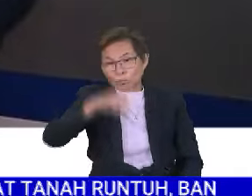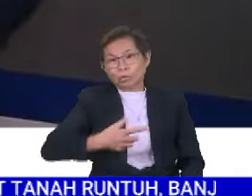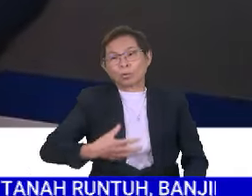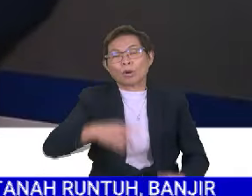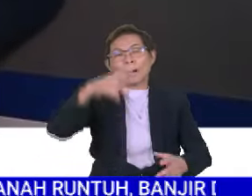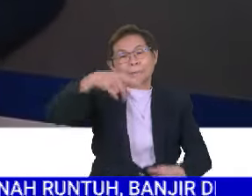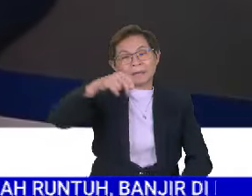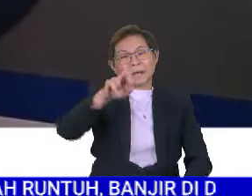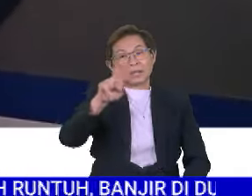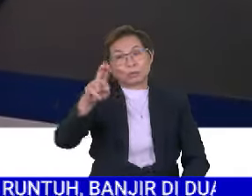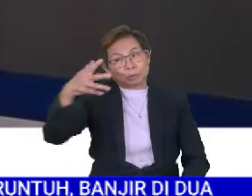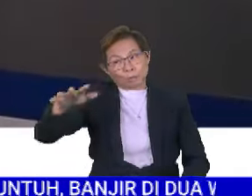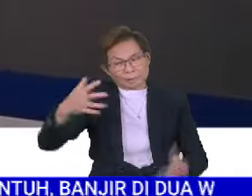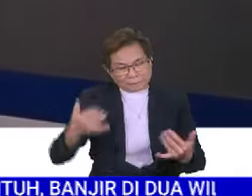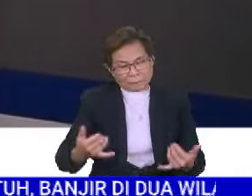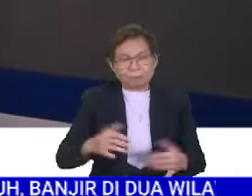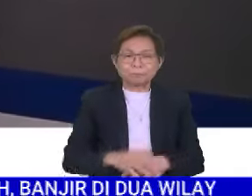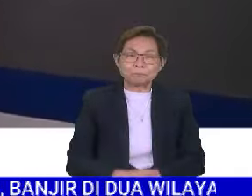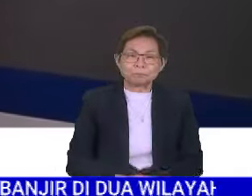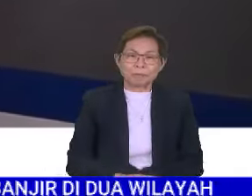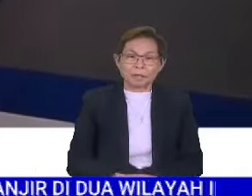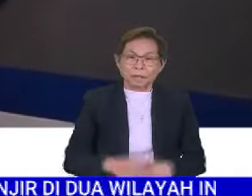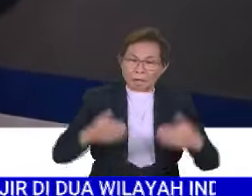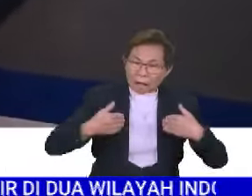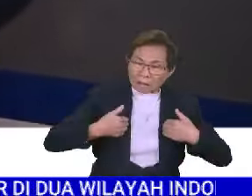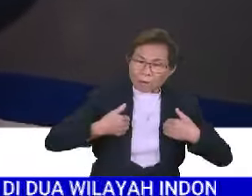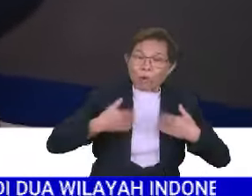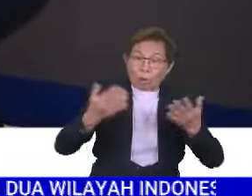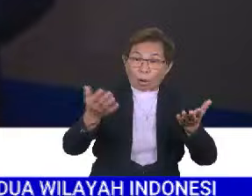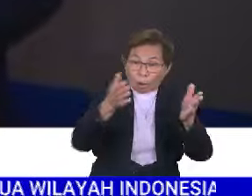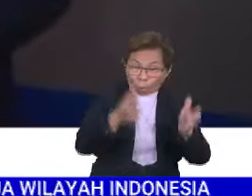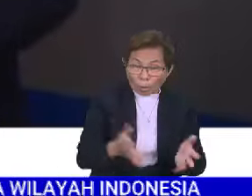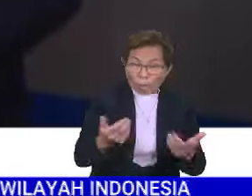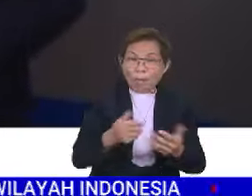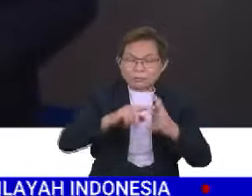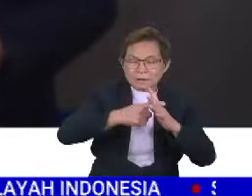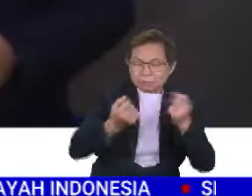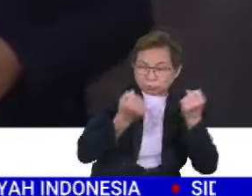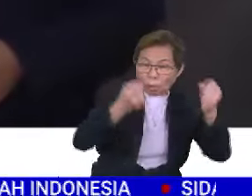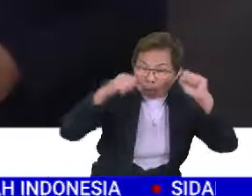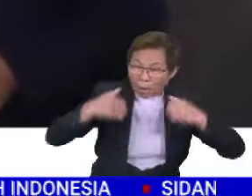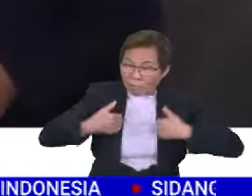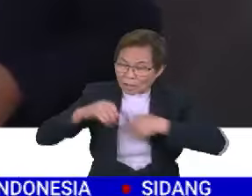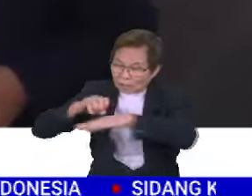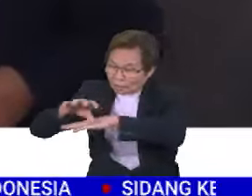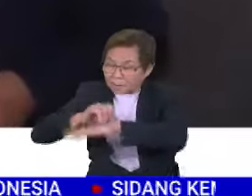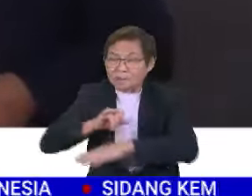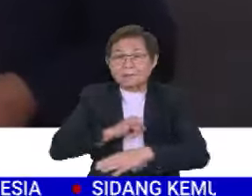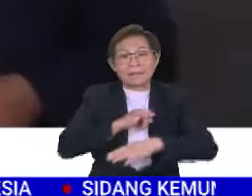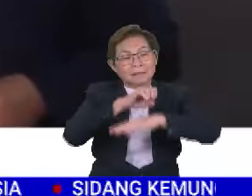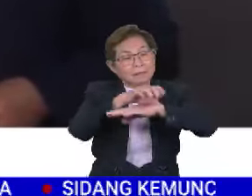pilihan raya umum kali ini. Jadi mungkin sekiranya ada orang yang ingin memulakan perjalanan, mungkin ada nasihat sikitlah untuk pengguna Lebuh Raya. Okey, nasihat